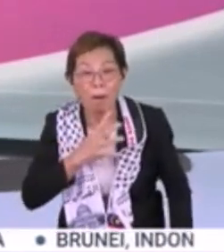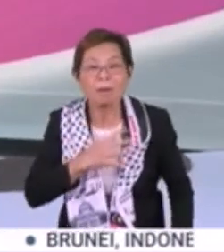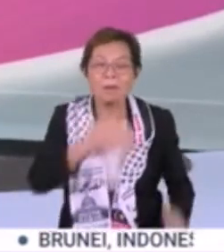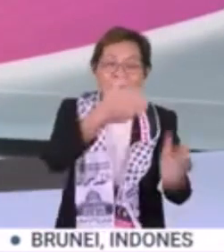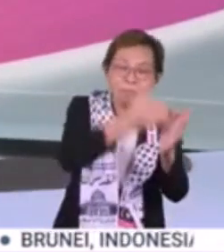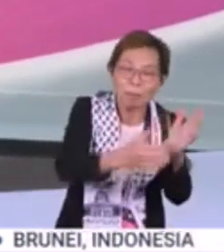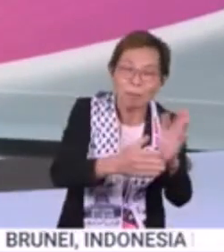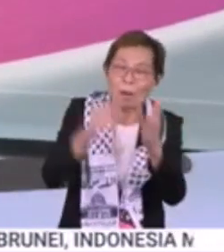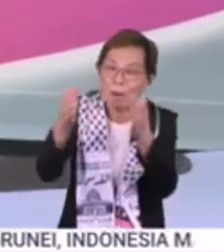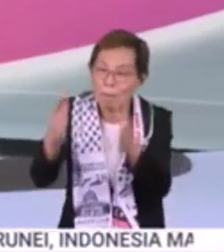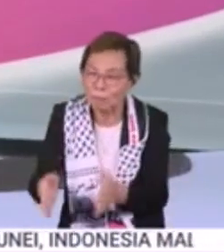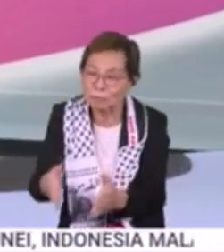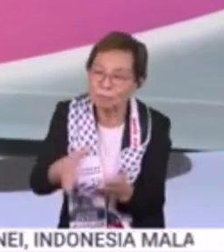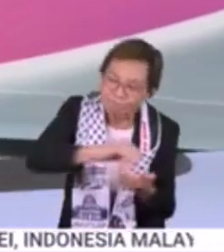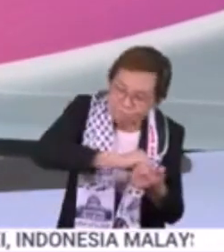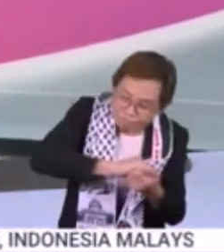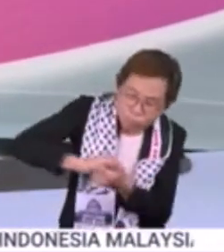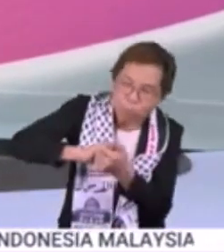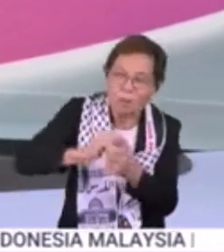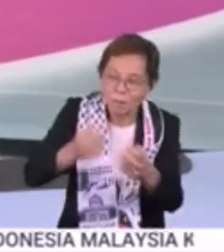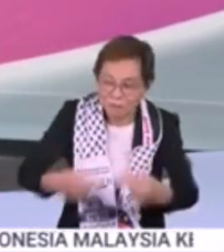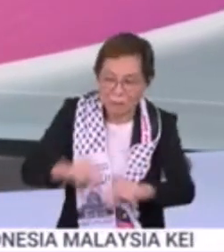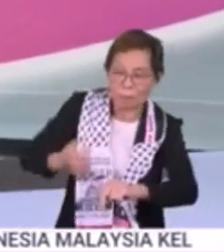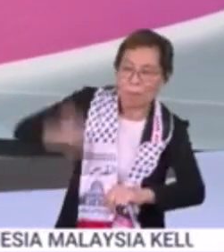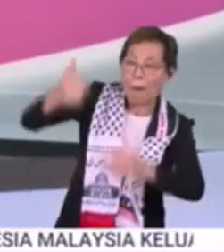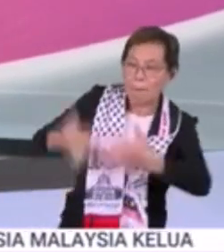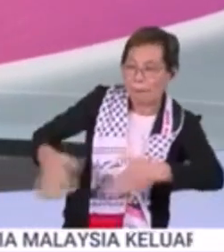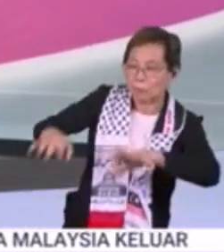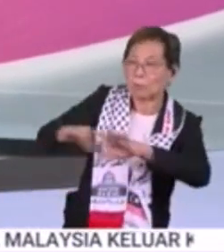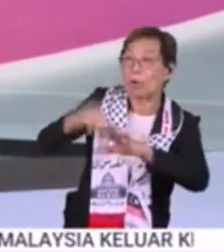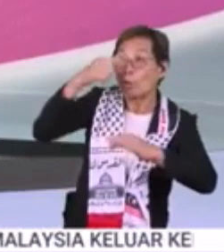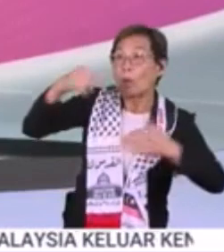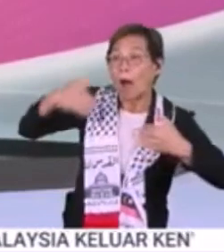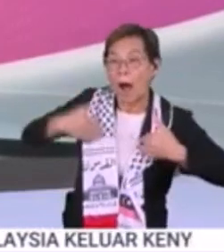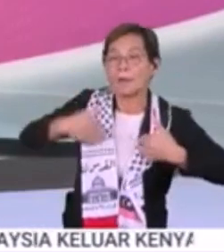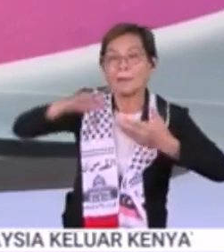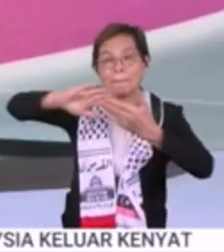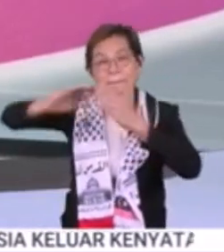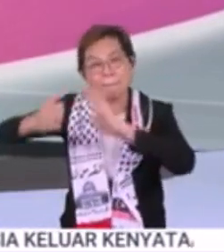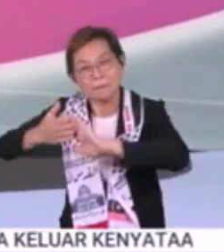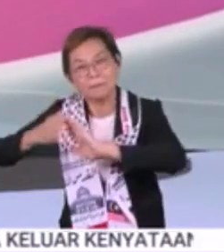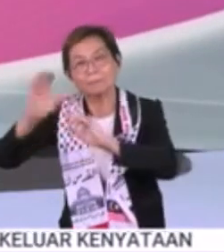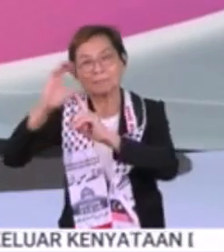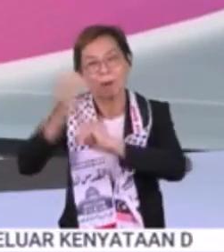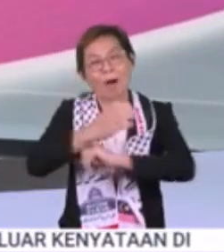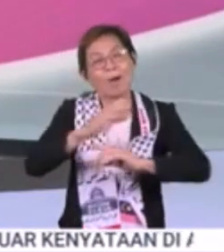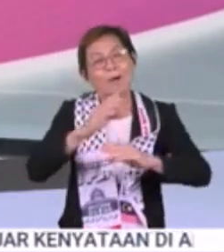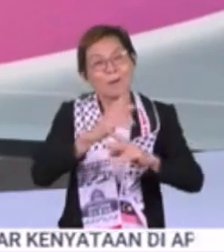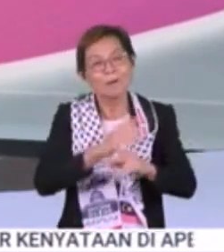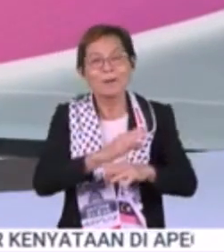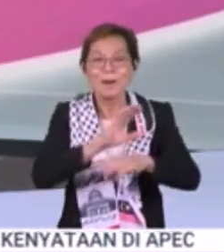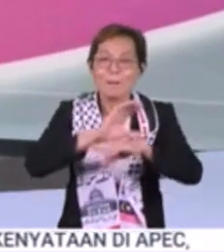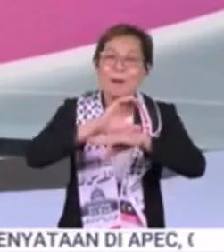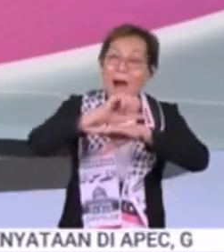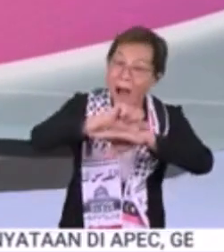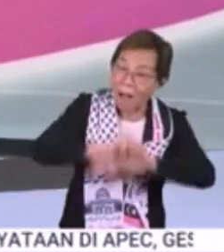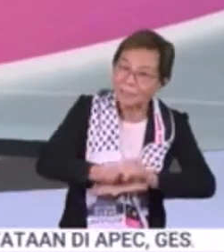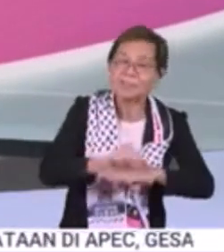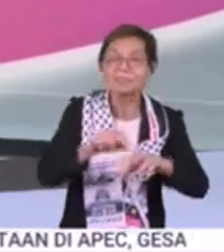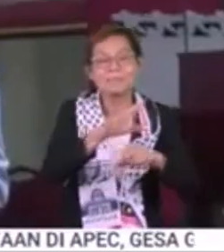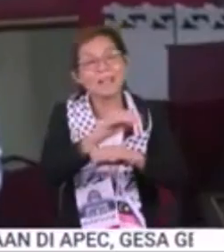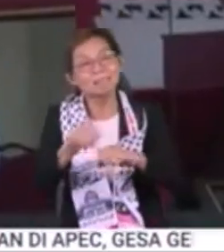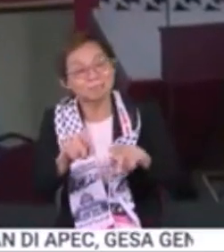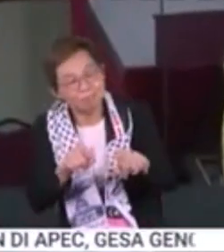manusia menjadi nilai teras terpenting untuk mewujudkan masyarakat bertamadun, beradab dan berdaya saing. Ia